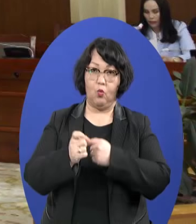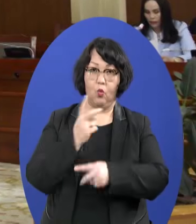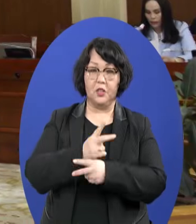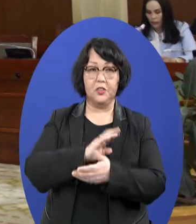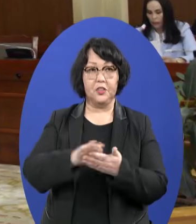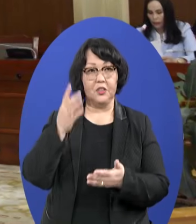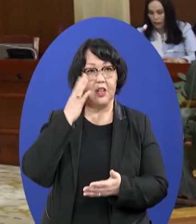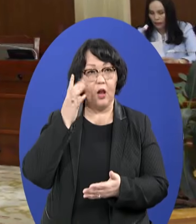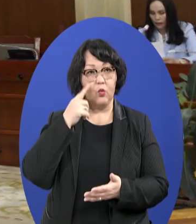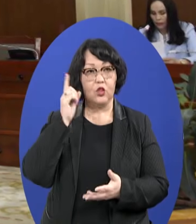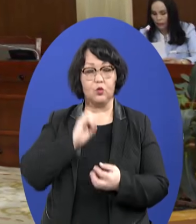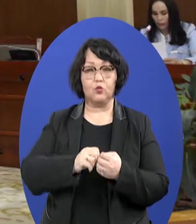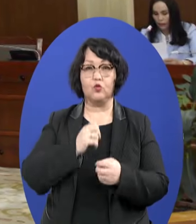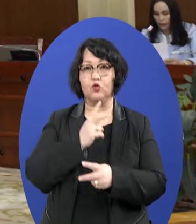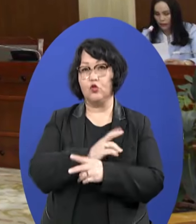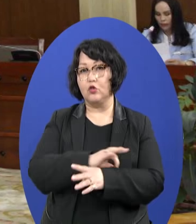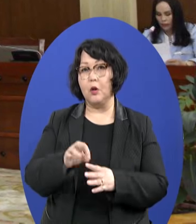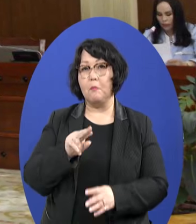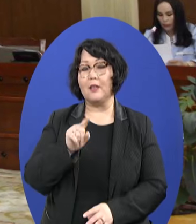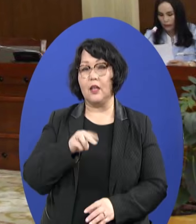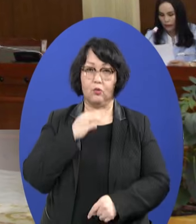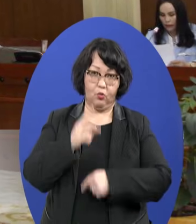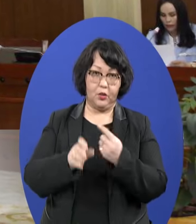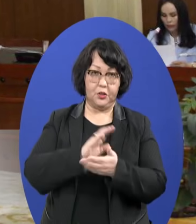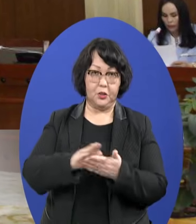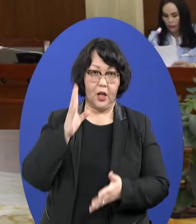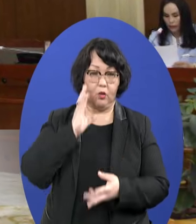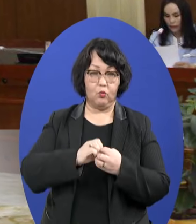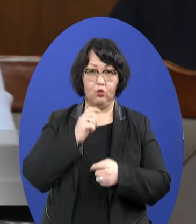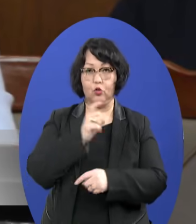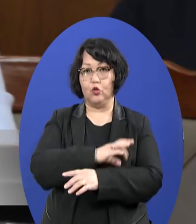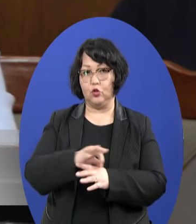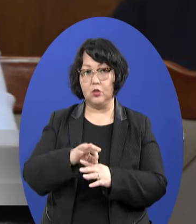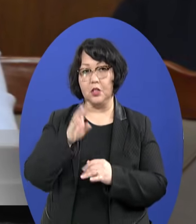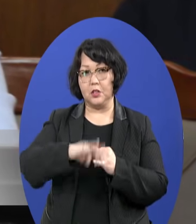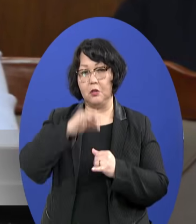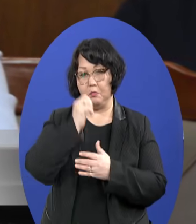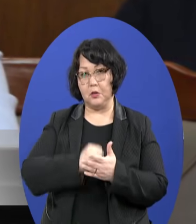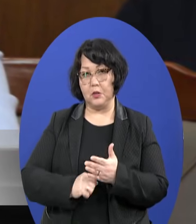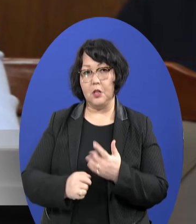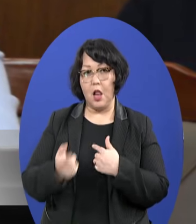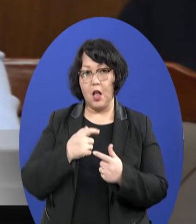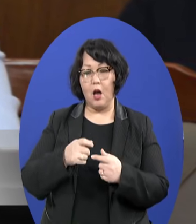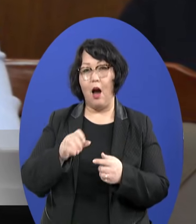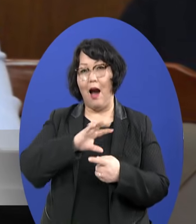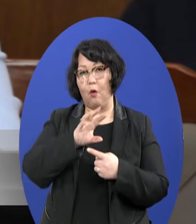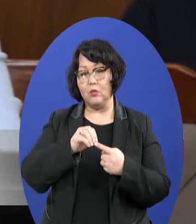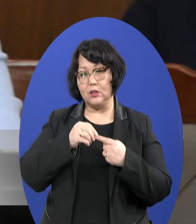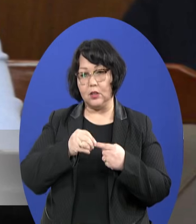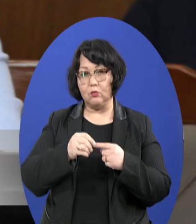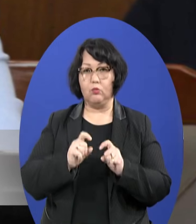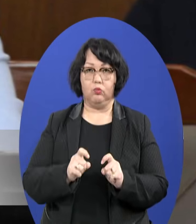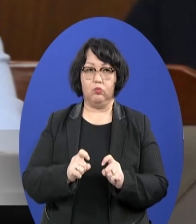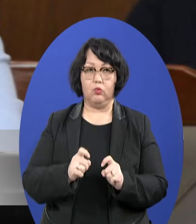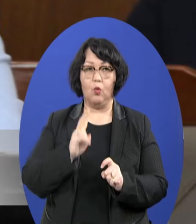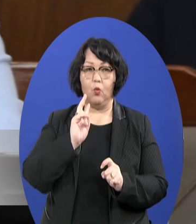төсөл, патентын тухай хуулийн шинжилсэн найруулгын төслийг эцэслэн хэлцлээ. Энэ гурван хуулийн төслийн агуулга зарчмыг алдагдуулахгүйгээр үг хэллэг хуулийн